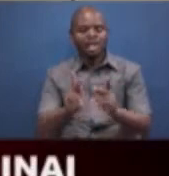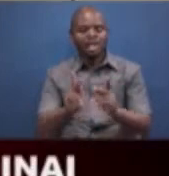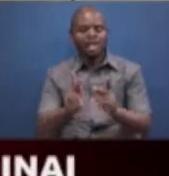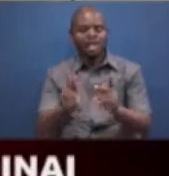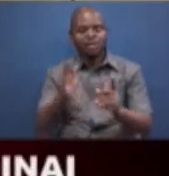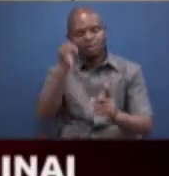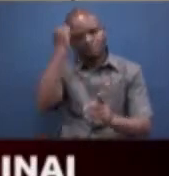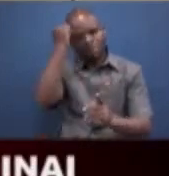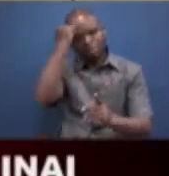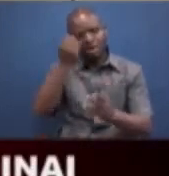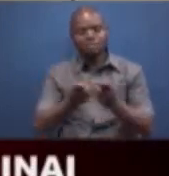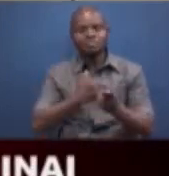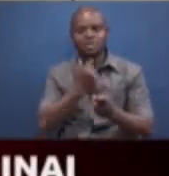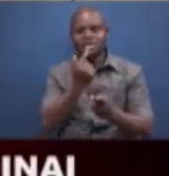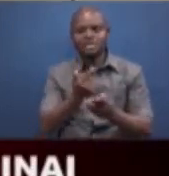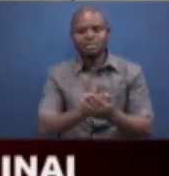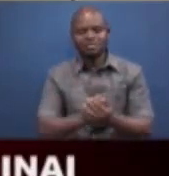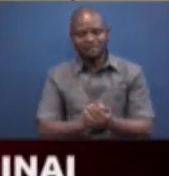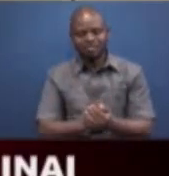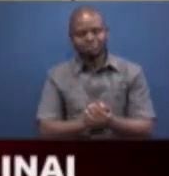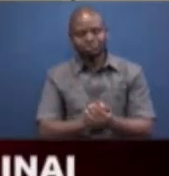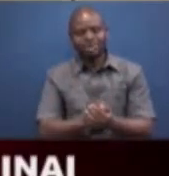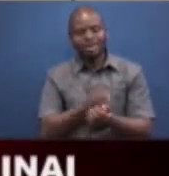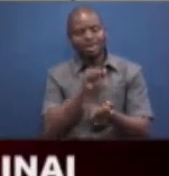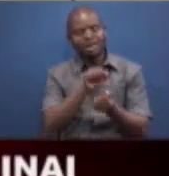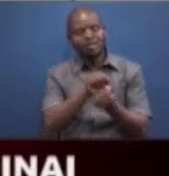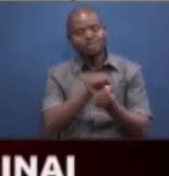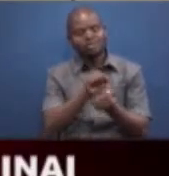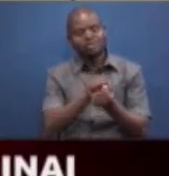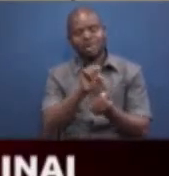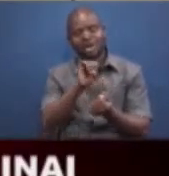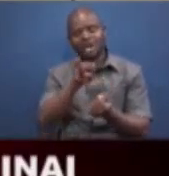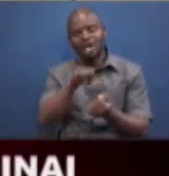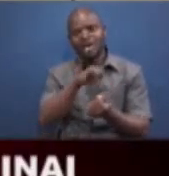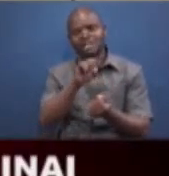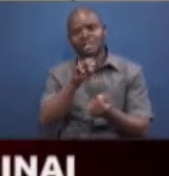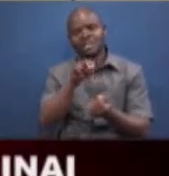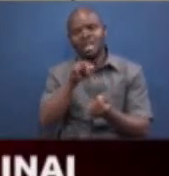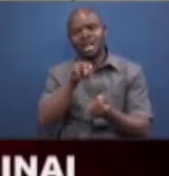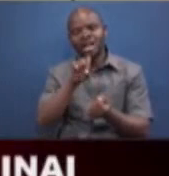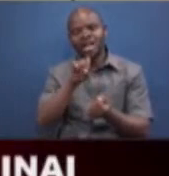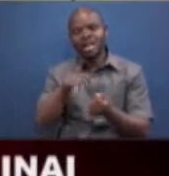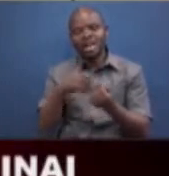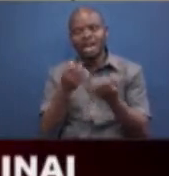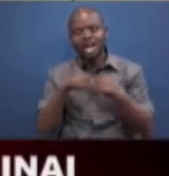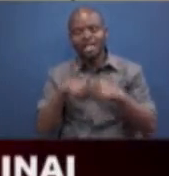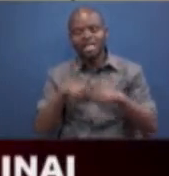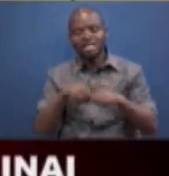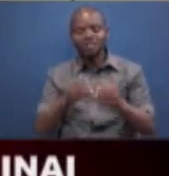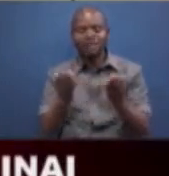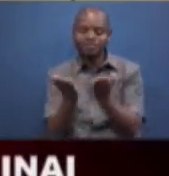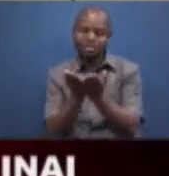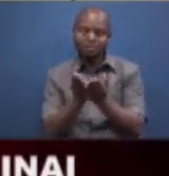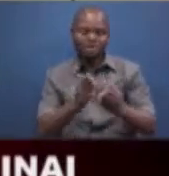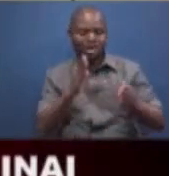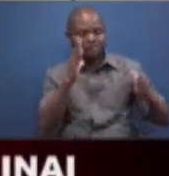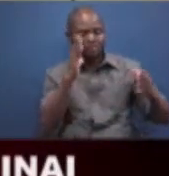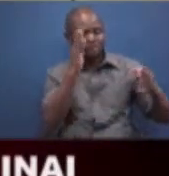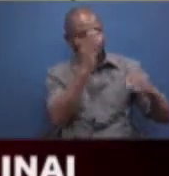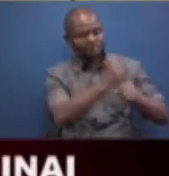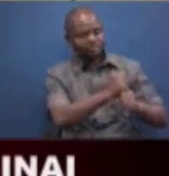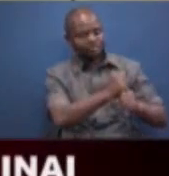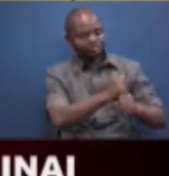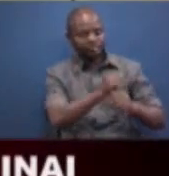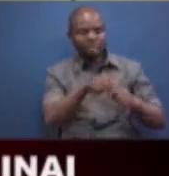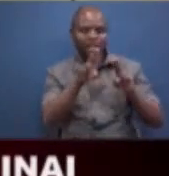nami pia nilikuwa nalisema, vyombo vya jinai lazima visomane. Kuanzia mtu anavyokamatwa,